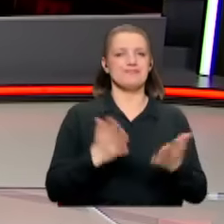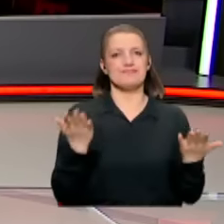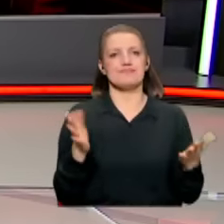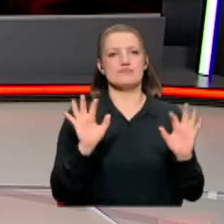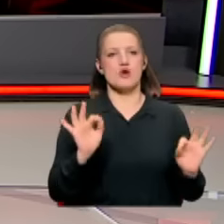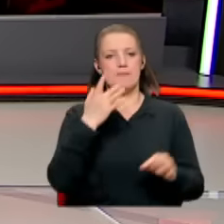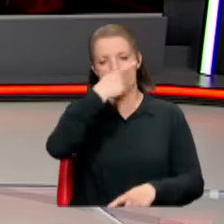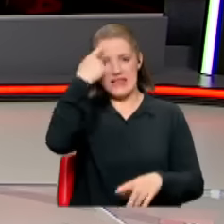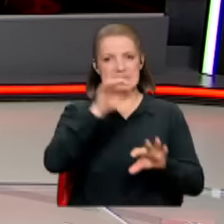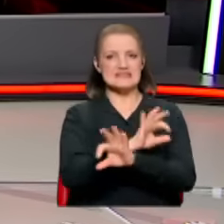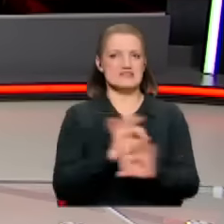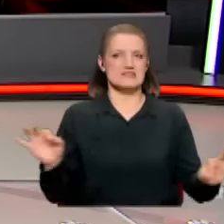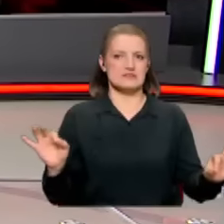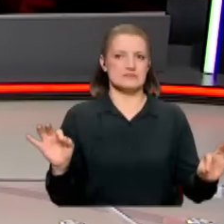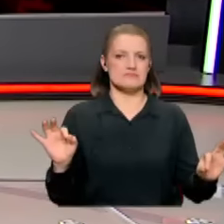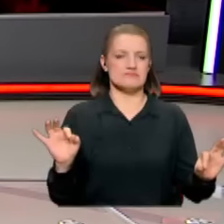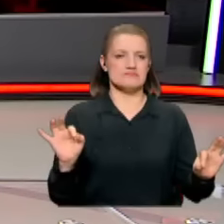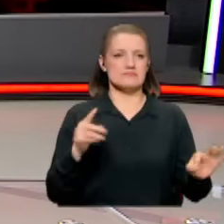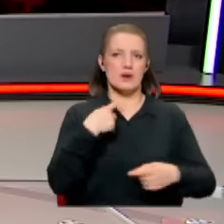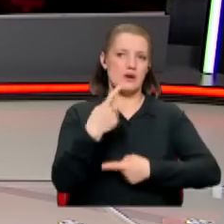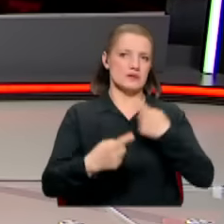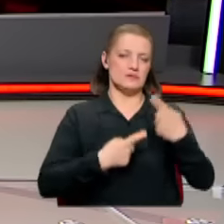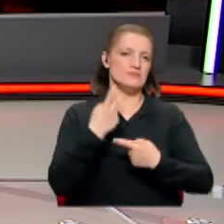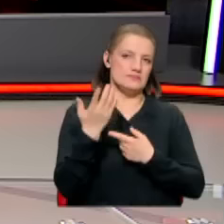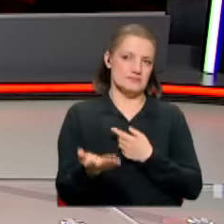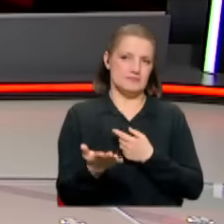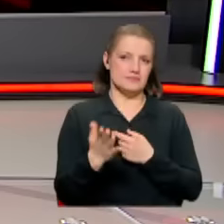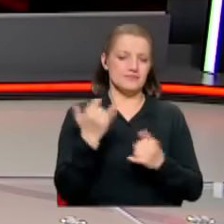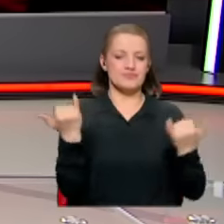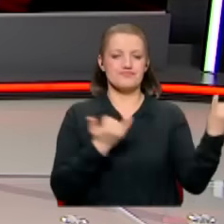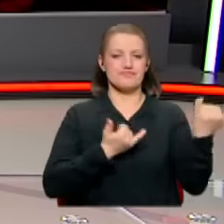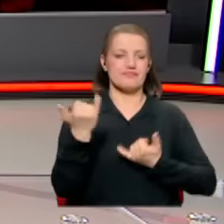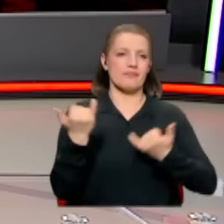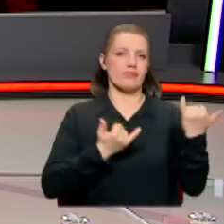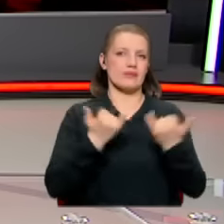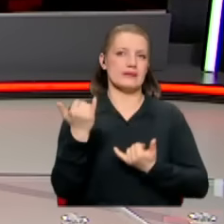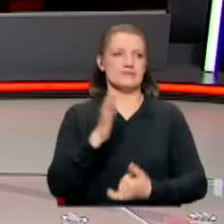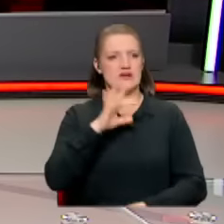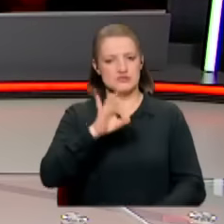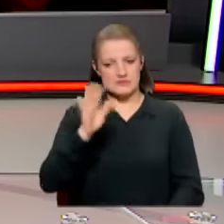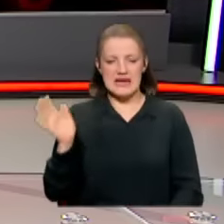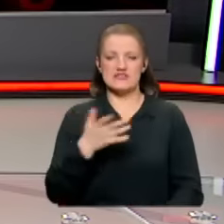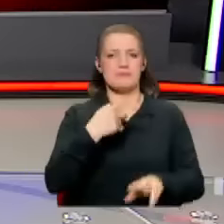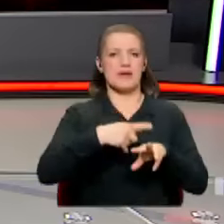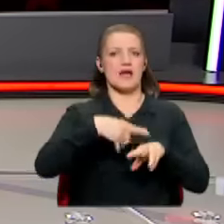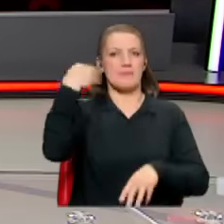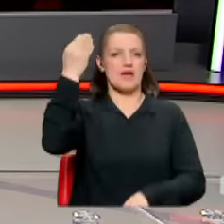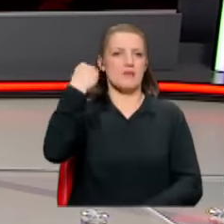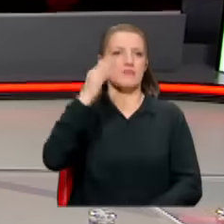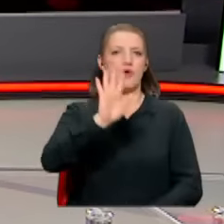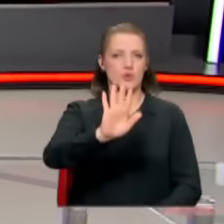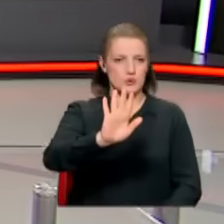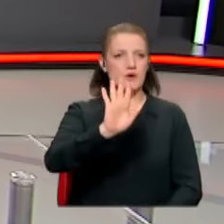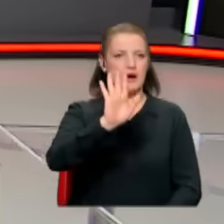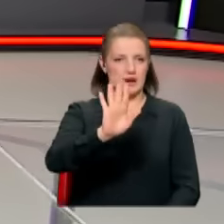böyle belirsiz bir takım iddialar ve tartışmalar, polemikler. Şimdi geçelim Ekrem İmamoğlu'na. Ah,